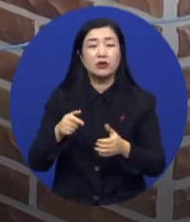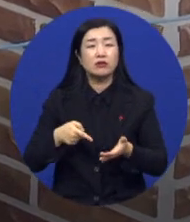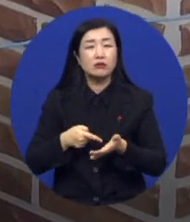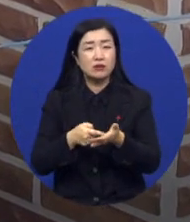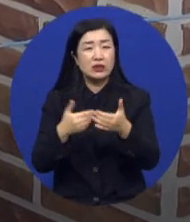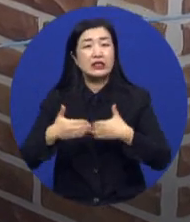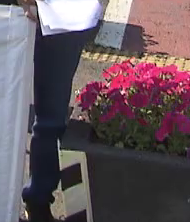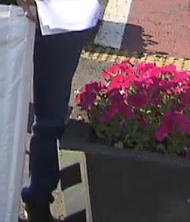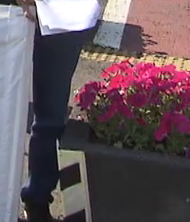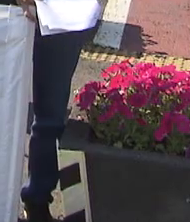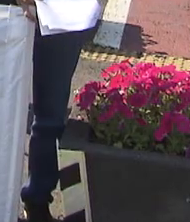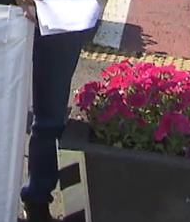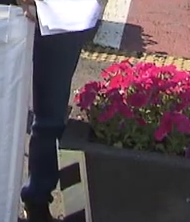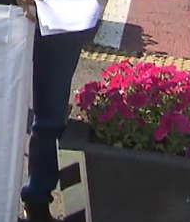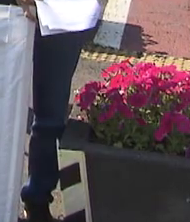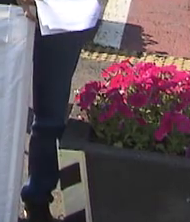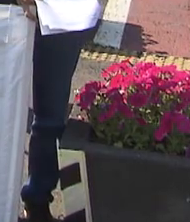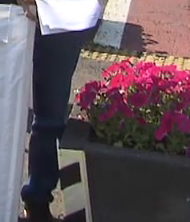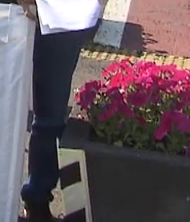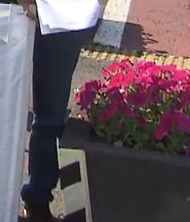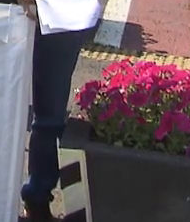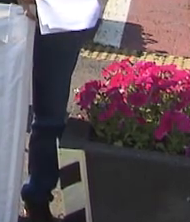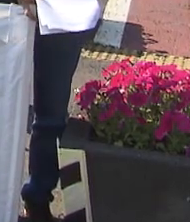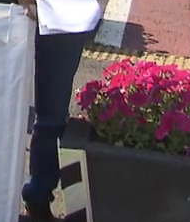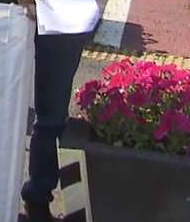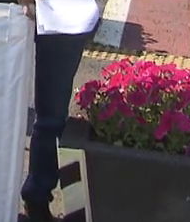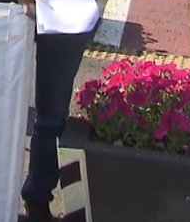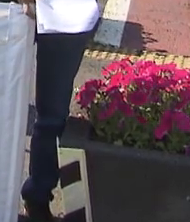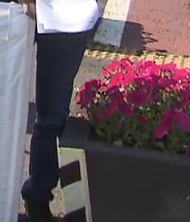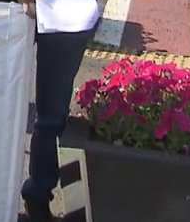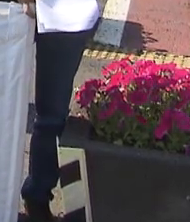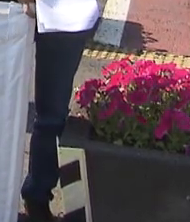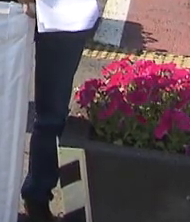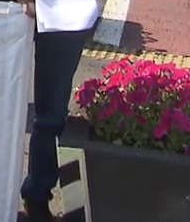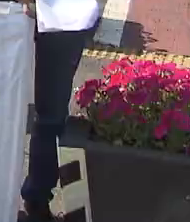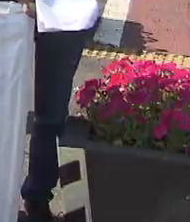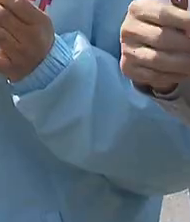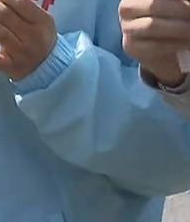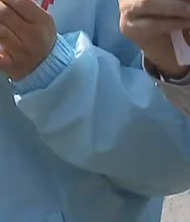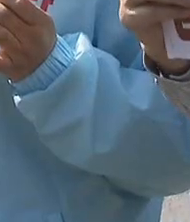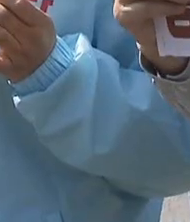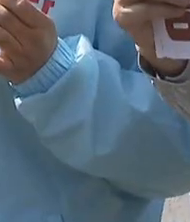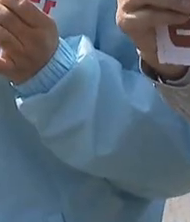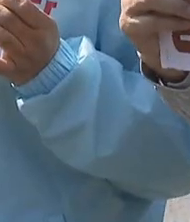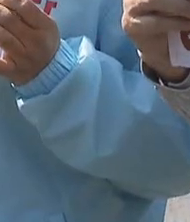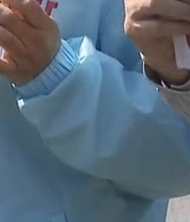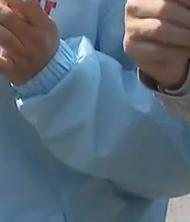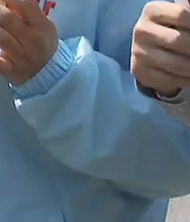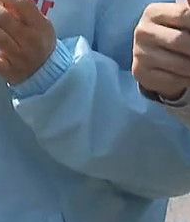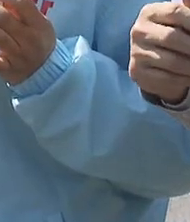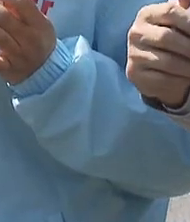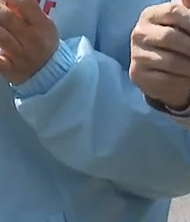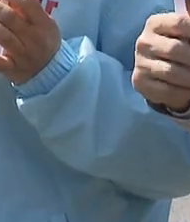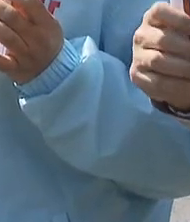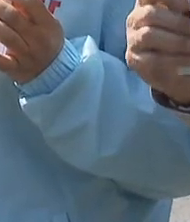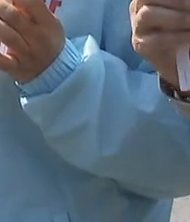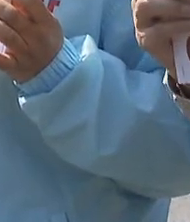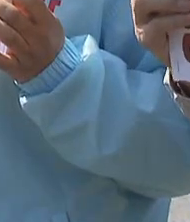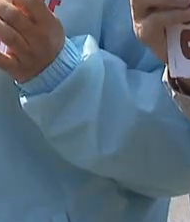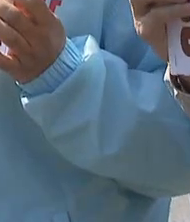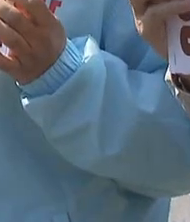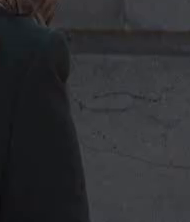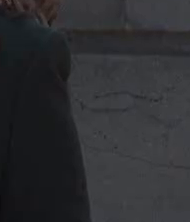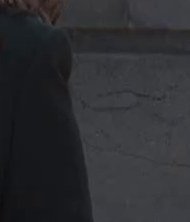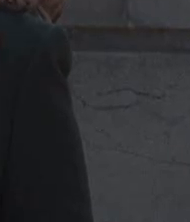겁니다. 지난해 5월 민주노총 제주지부의 진보정당 후보 지지선언 역시 북한이 이들을 통해 지령을